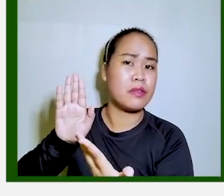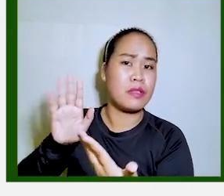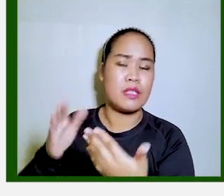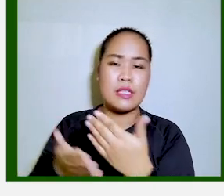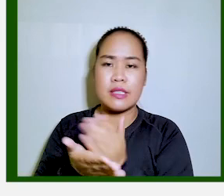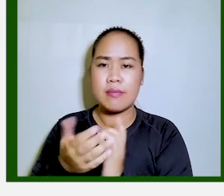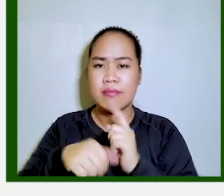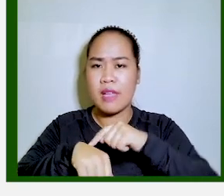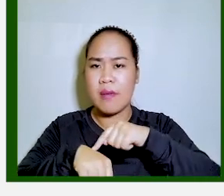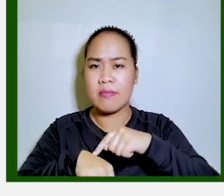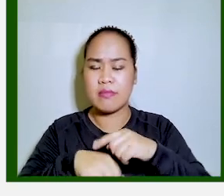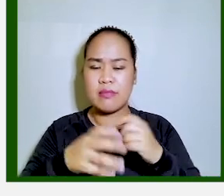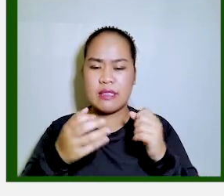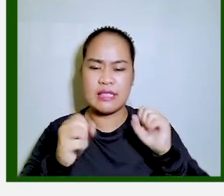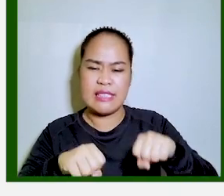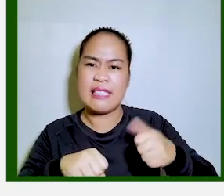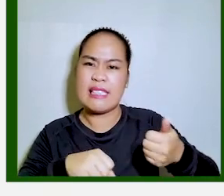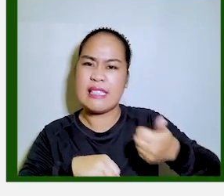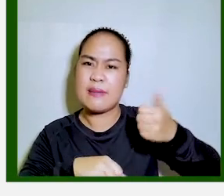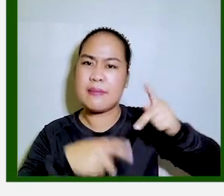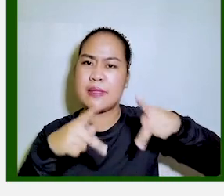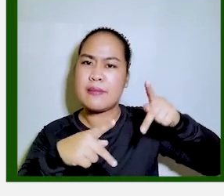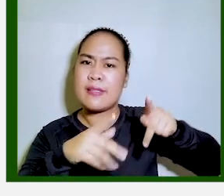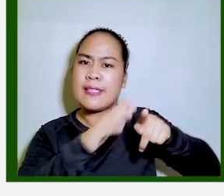eh. Di ba? Mas marami pa rin matigas ang ulo.